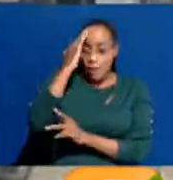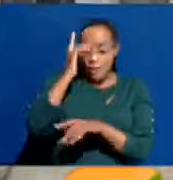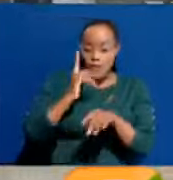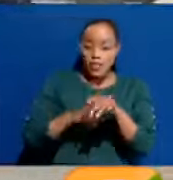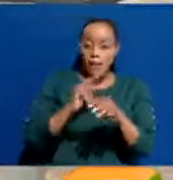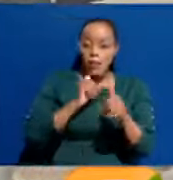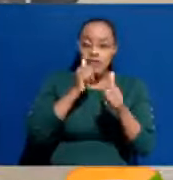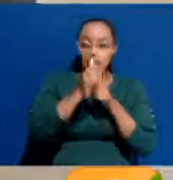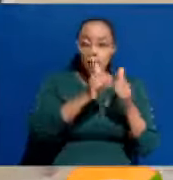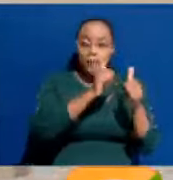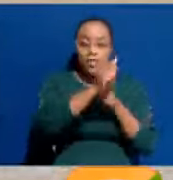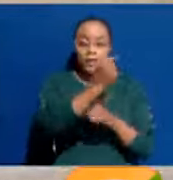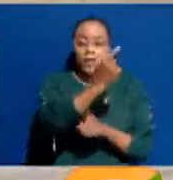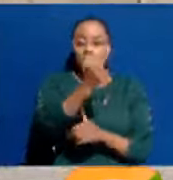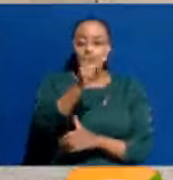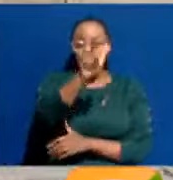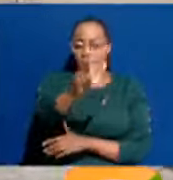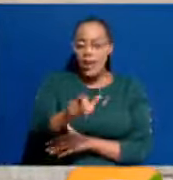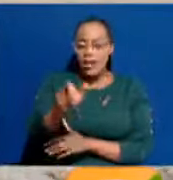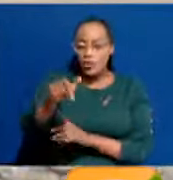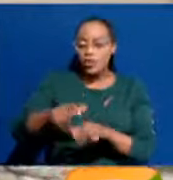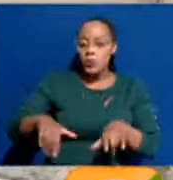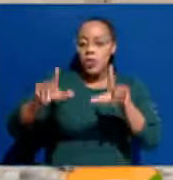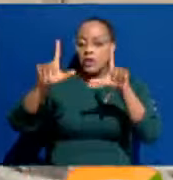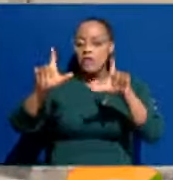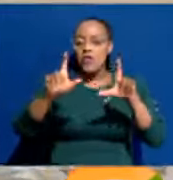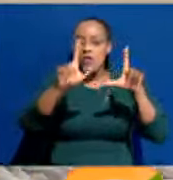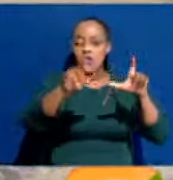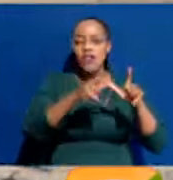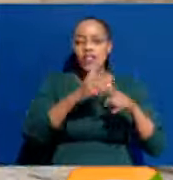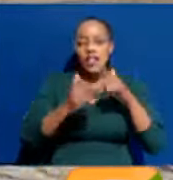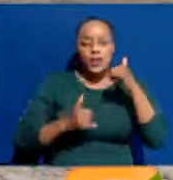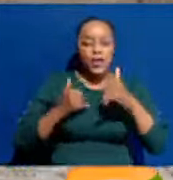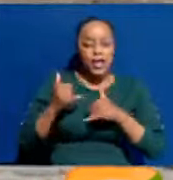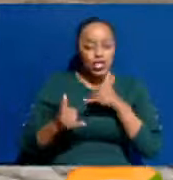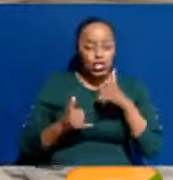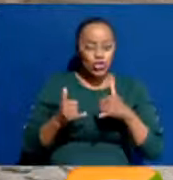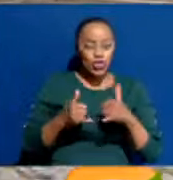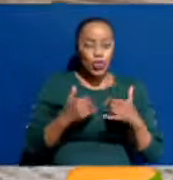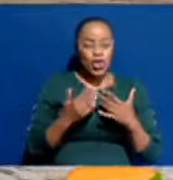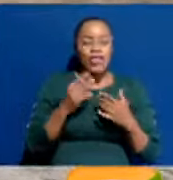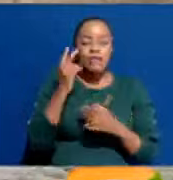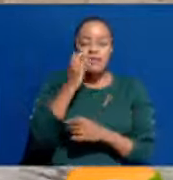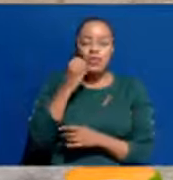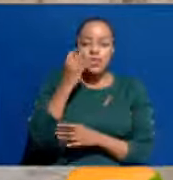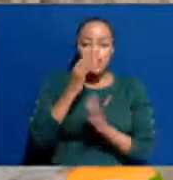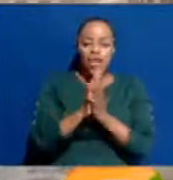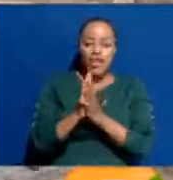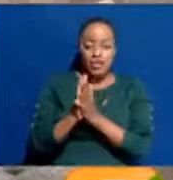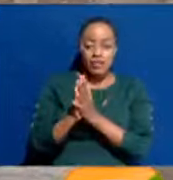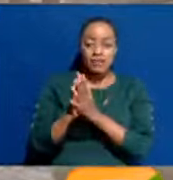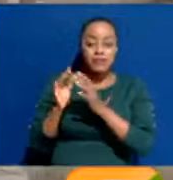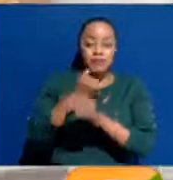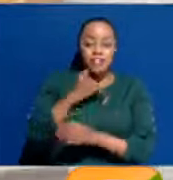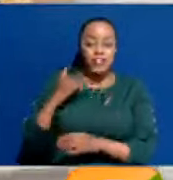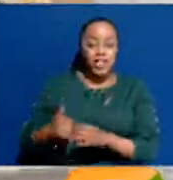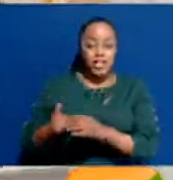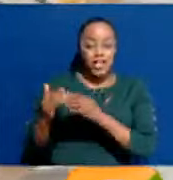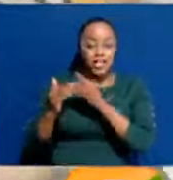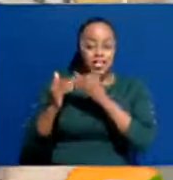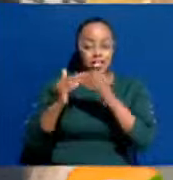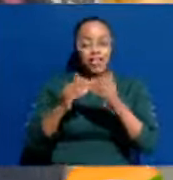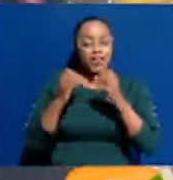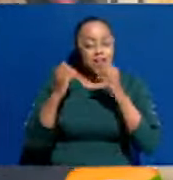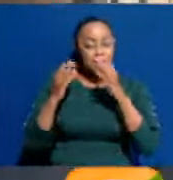tulipopita kila mmoja alikuwa akipiga picha na kufurahia mandhari na historia ya utawala wa Uchina.